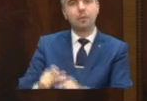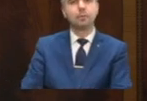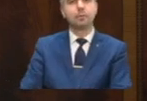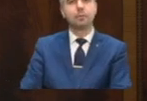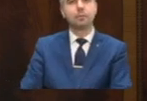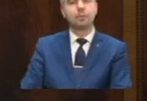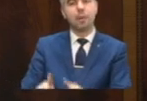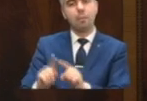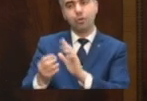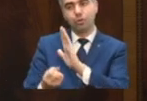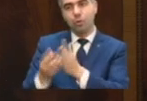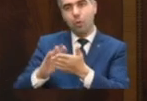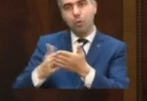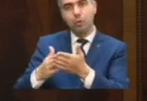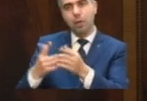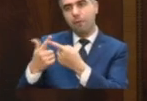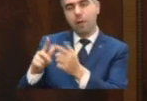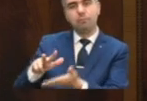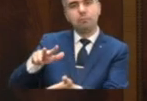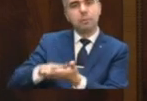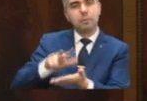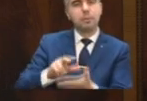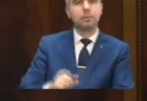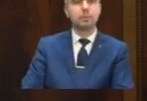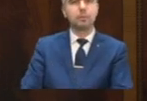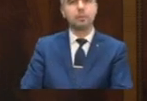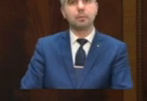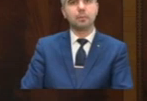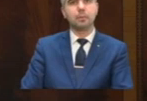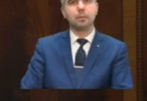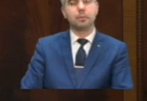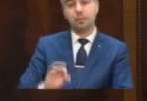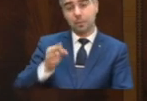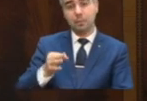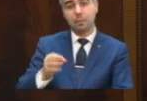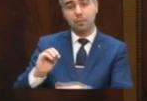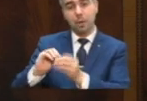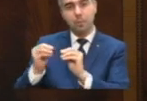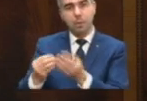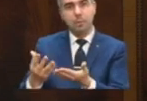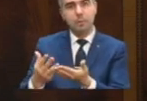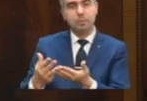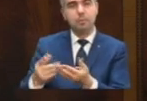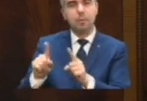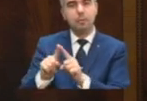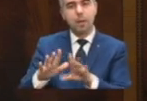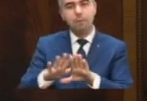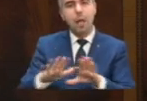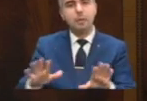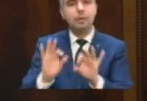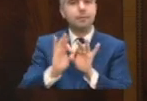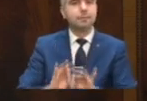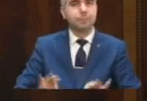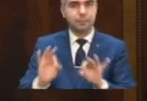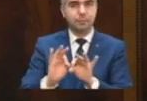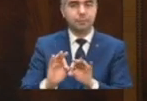تفعيل الاتفاقيات الأخرى التي صدق عليها. صحيح أنه قد يكون مشكل ديال العقار، واسمحوا لي نعطينا واحد